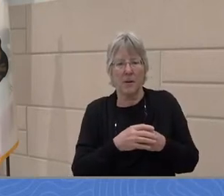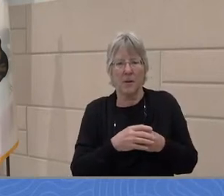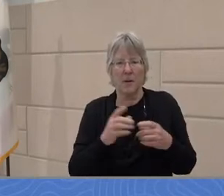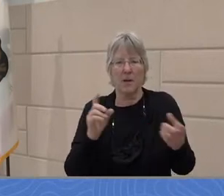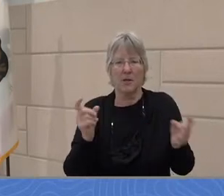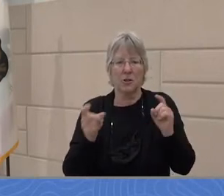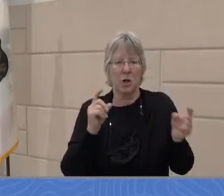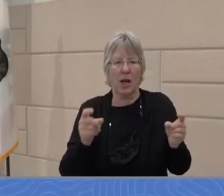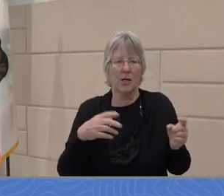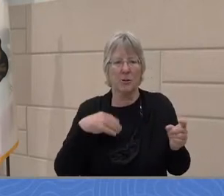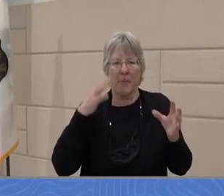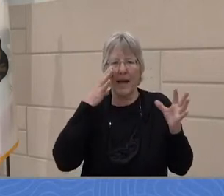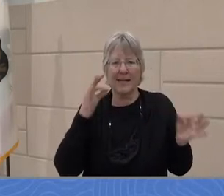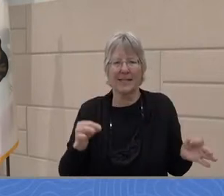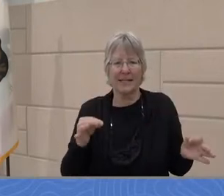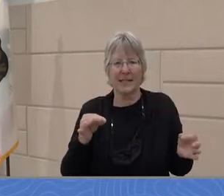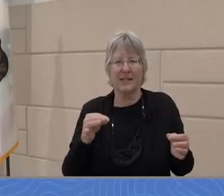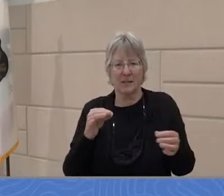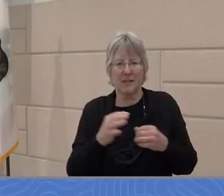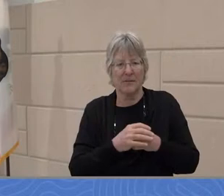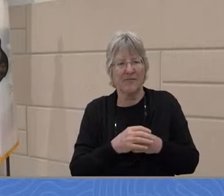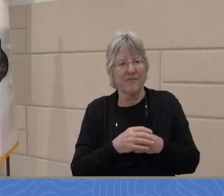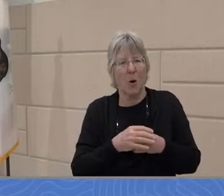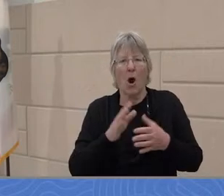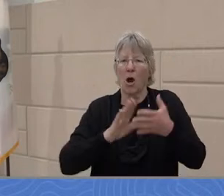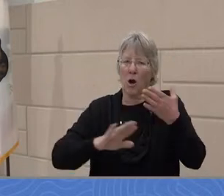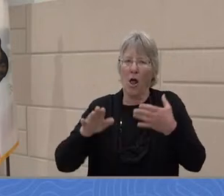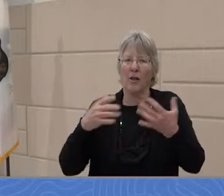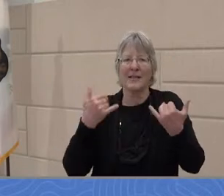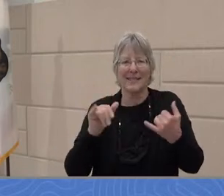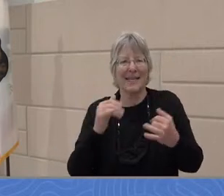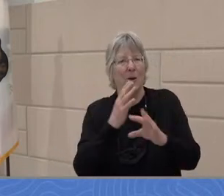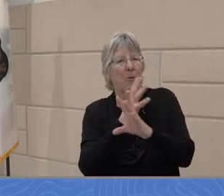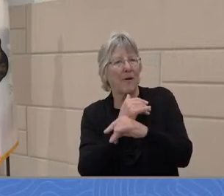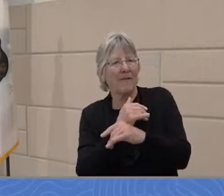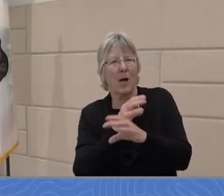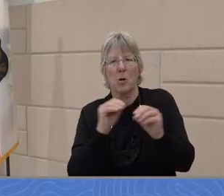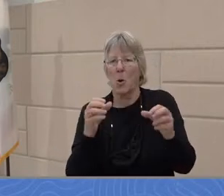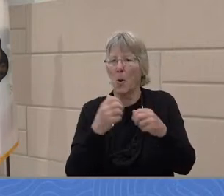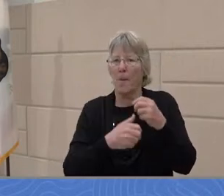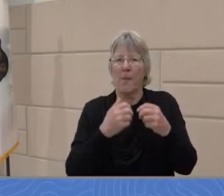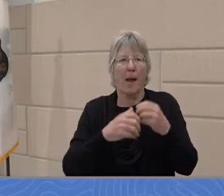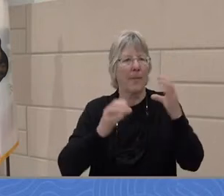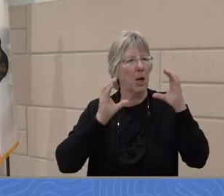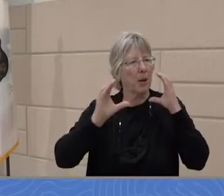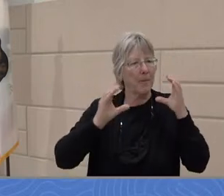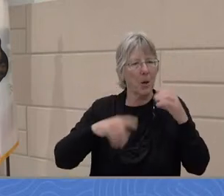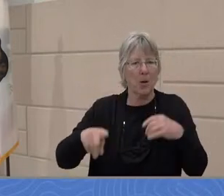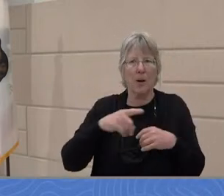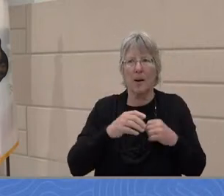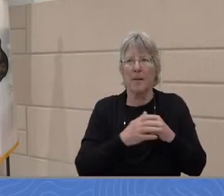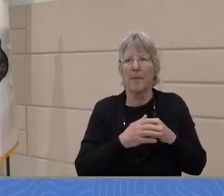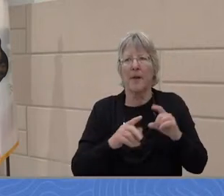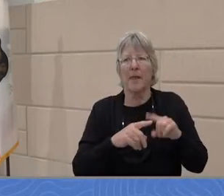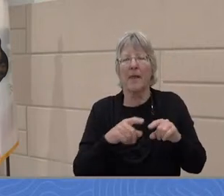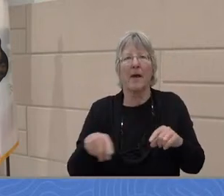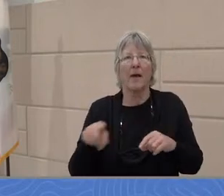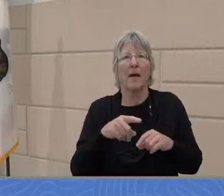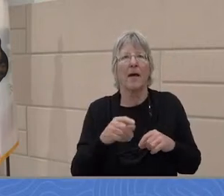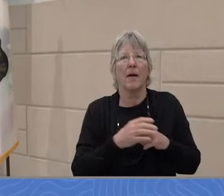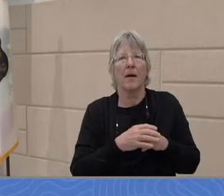ដើម្បីធ្វើយ៉ាងណាត្រៀមថវិកាដើម្បីខ្ញុំបានចូលទៅរៀននៅសាលានៅសាលាមហាវិទ្យាល័យដោយសារ